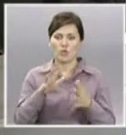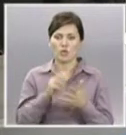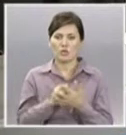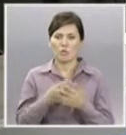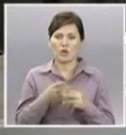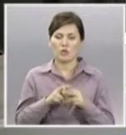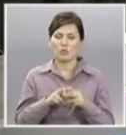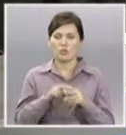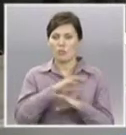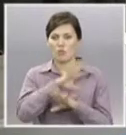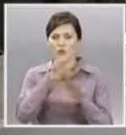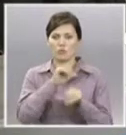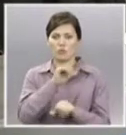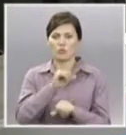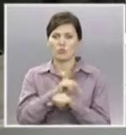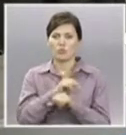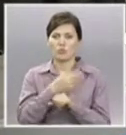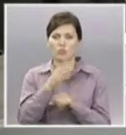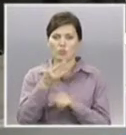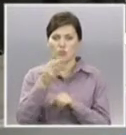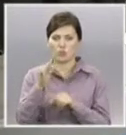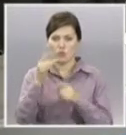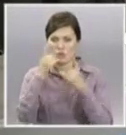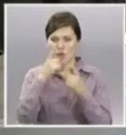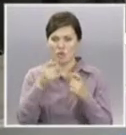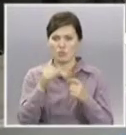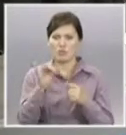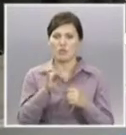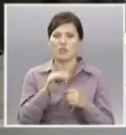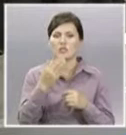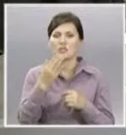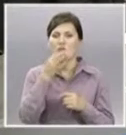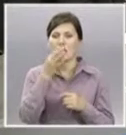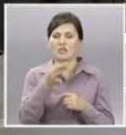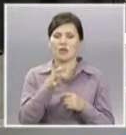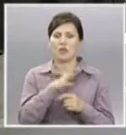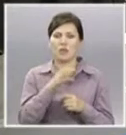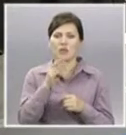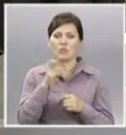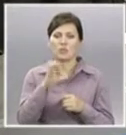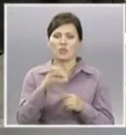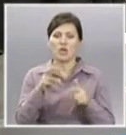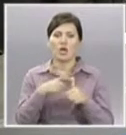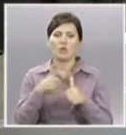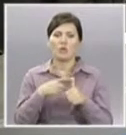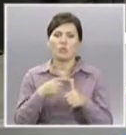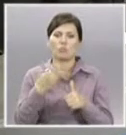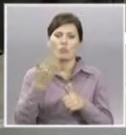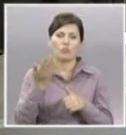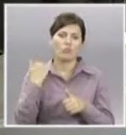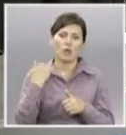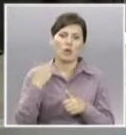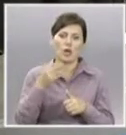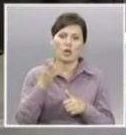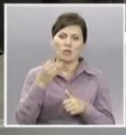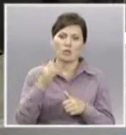Сондықтан осылардың бәрін тоқтату мақсатында осы мораторий жарияланып, ал жаңа сіз айтқан Алғабас деген атау ол бұрынғы мынау